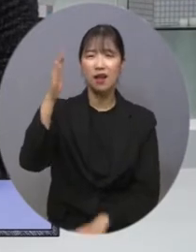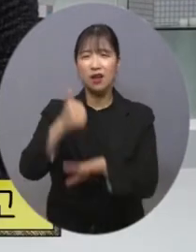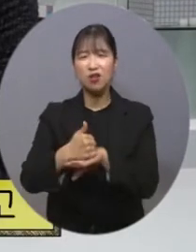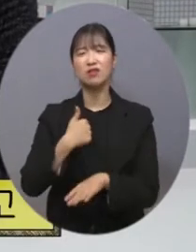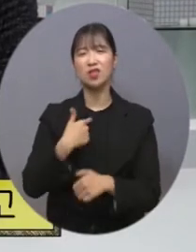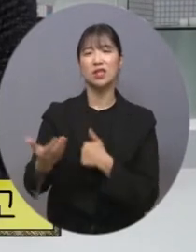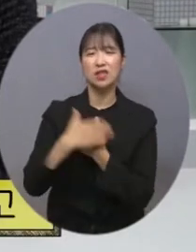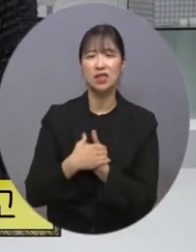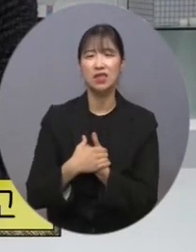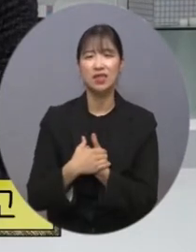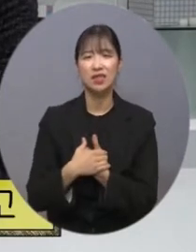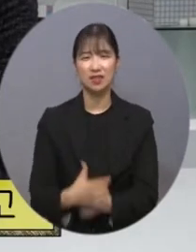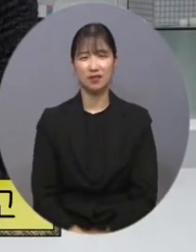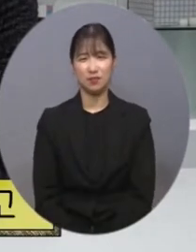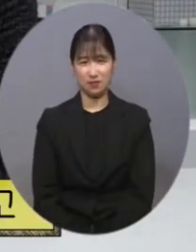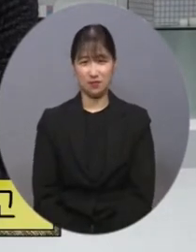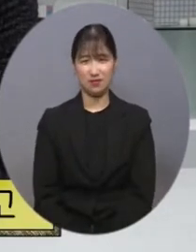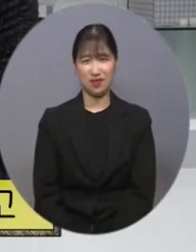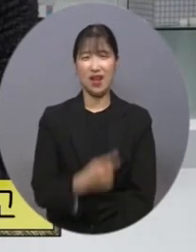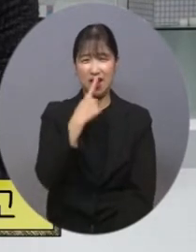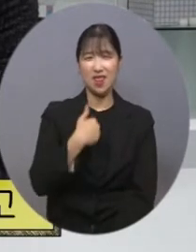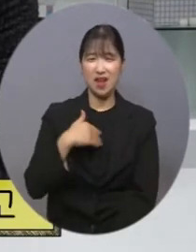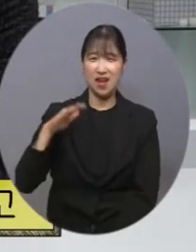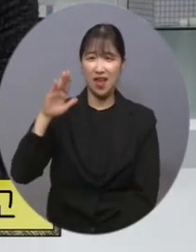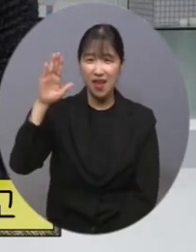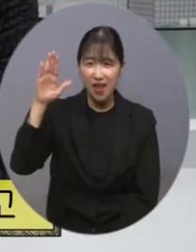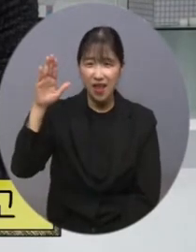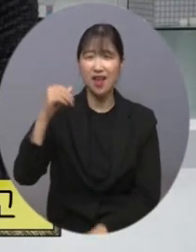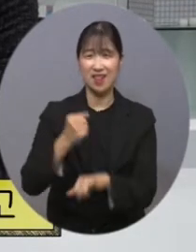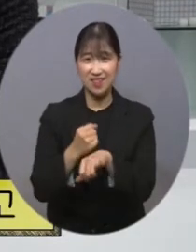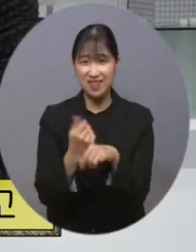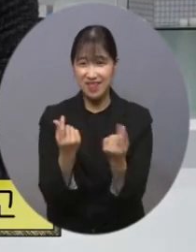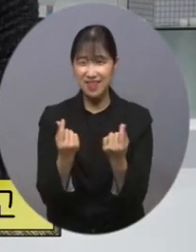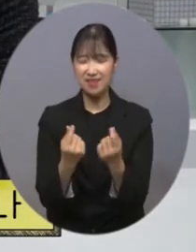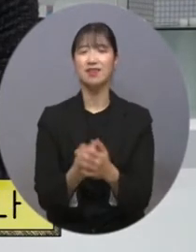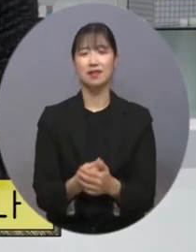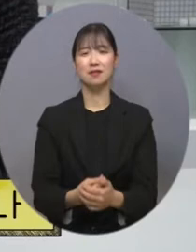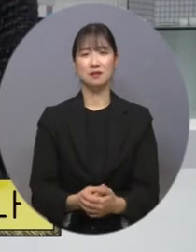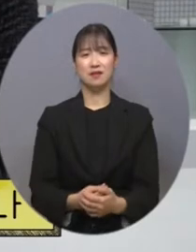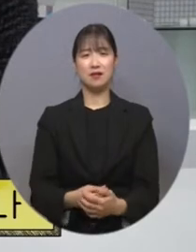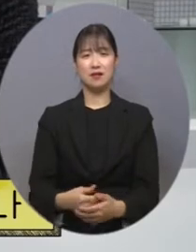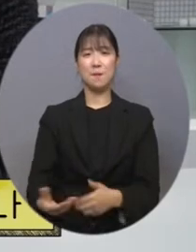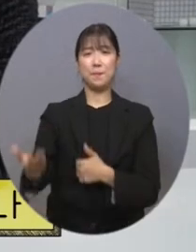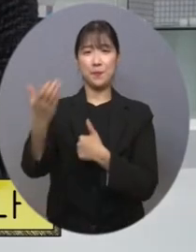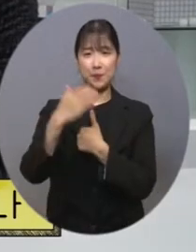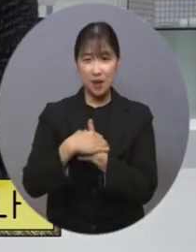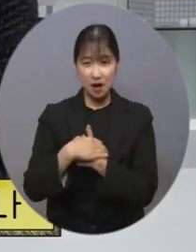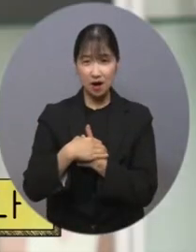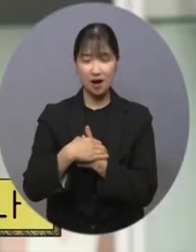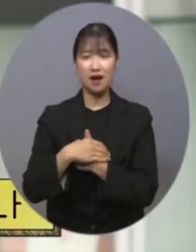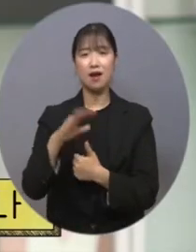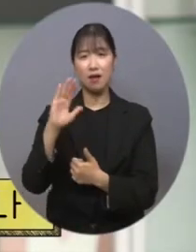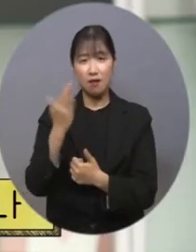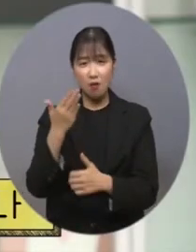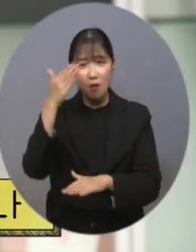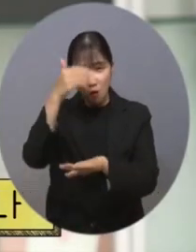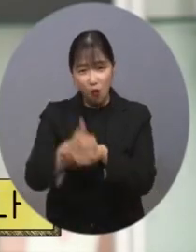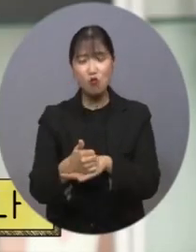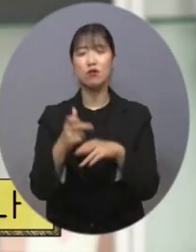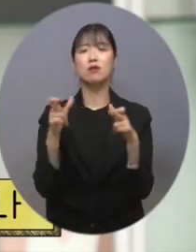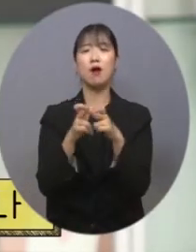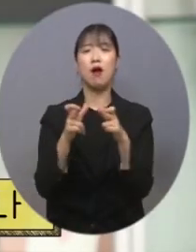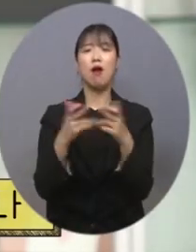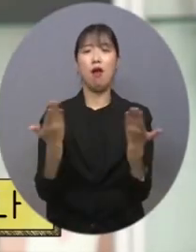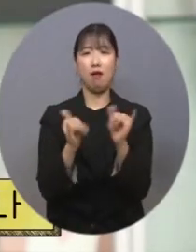제가. 제가 한번 해보겠다. 그러면 제가 한번 해보겠다 하고 맡게 되심으로 인해서 네. 이제